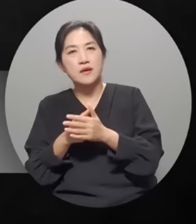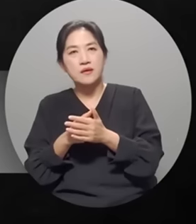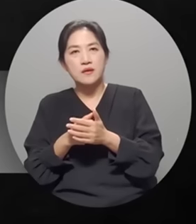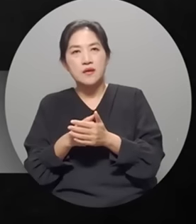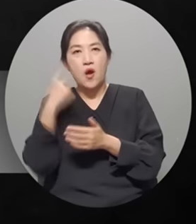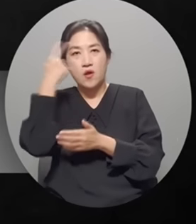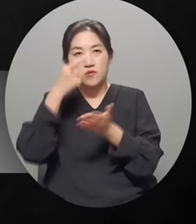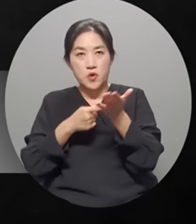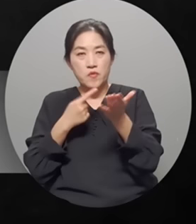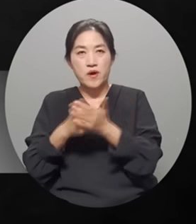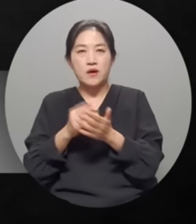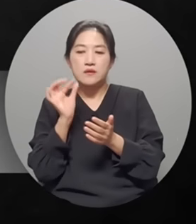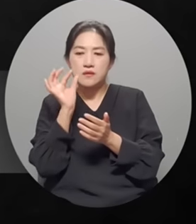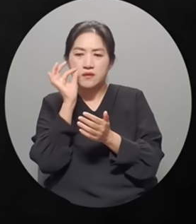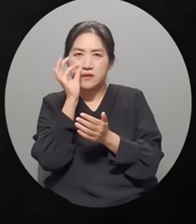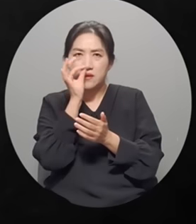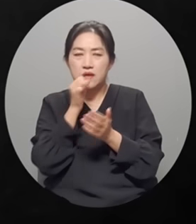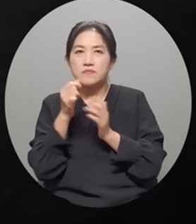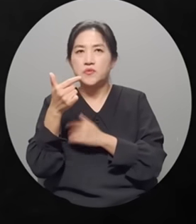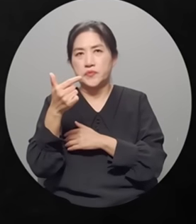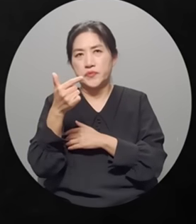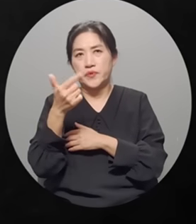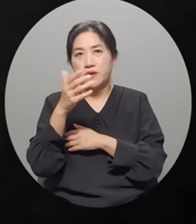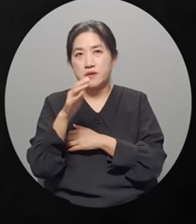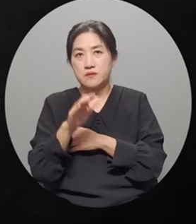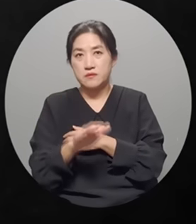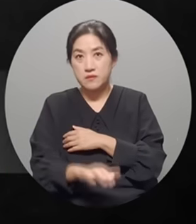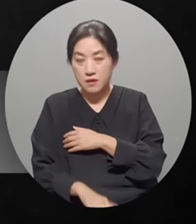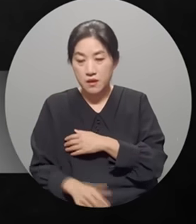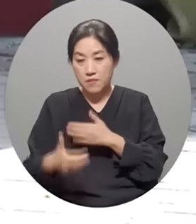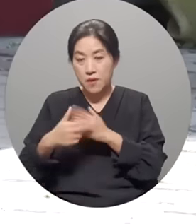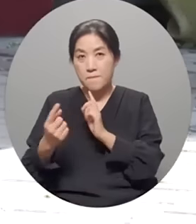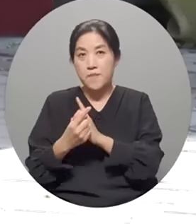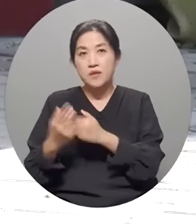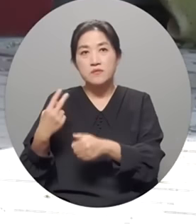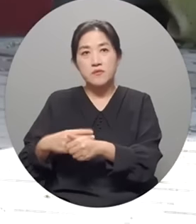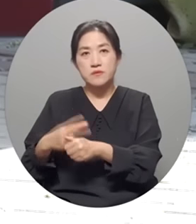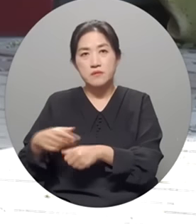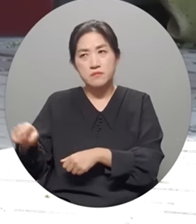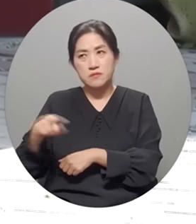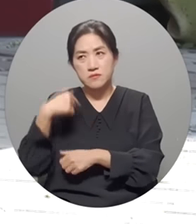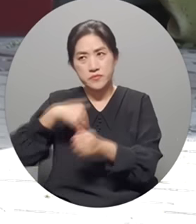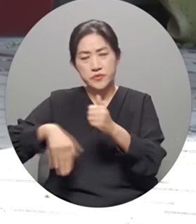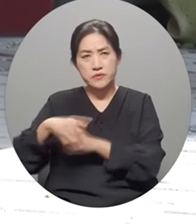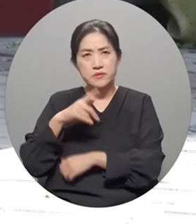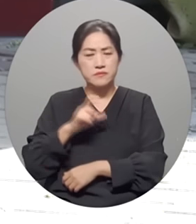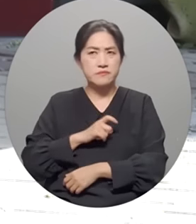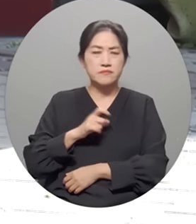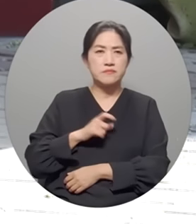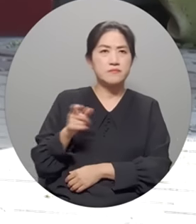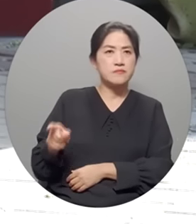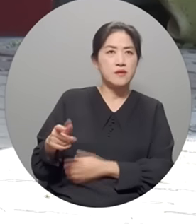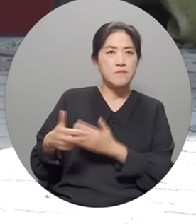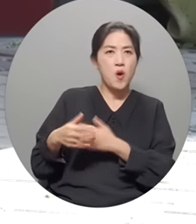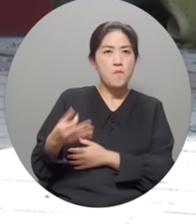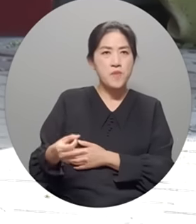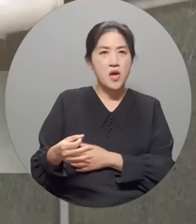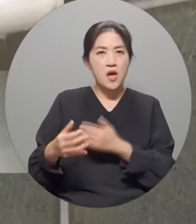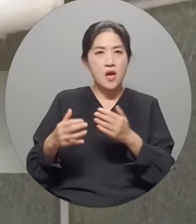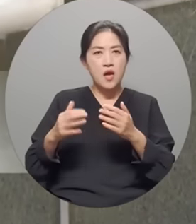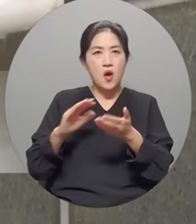성형외과에서 6바늘을 꿰매야 했습니다. 그런데 병원에서 만난 선생님들 낌새가 이상했습니다. 병원비를